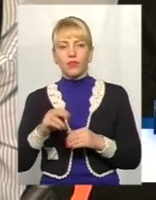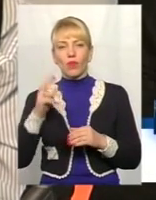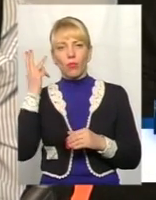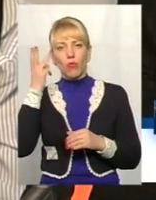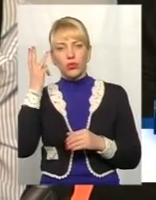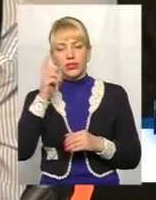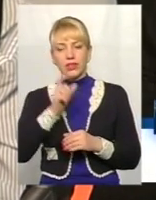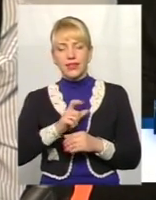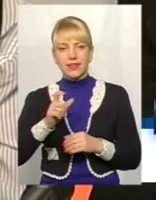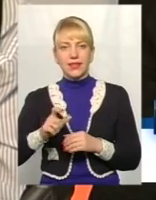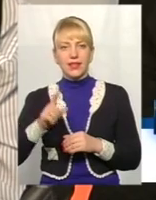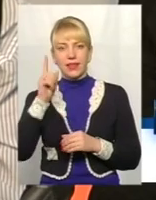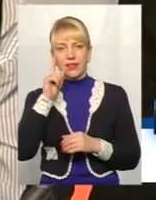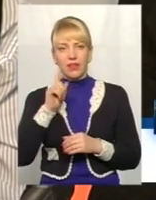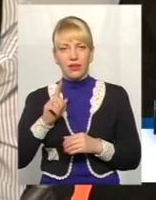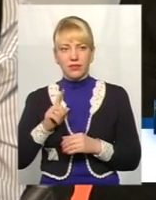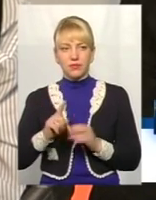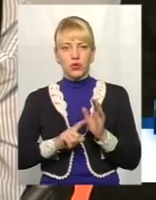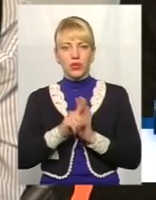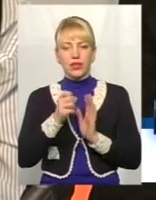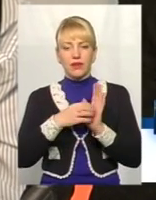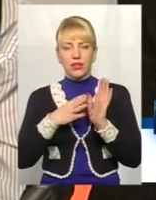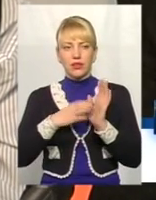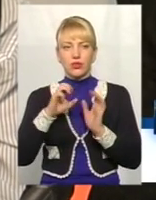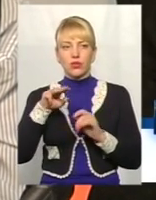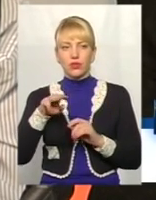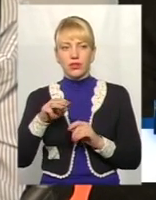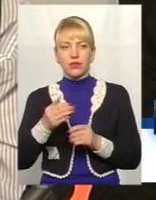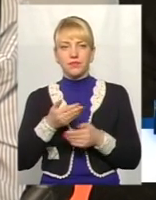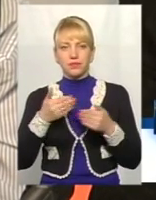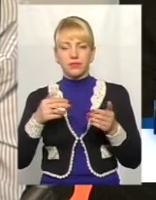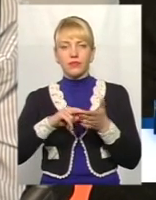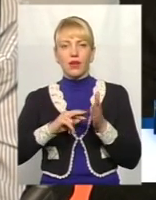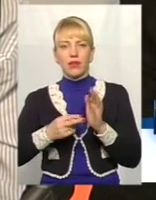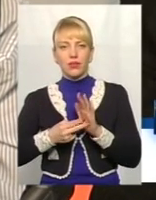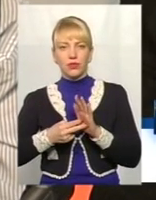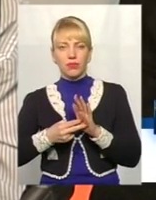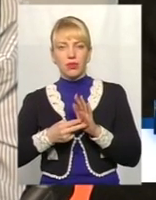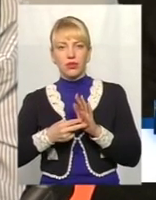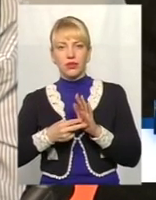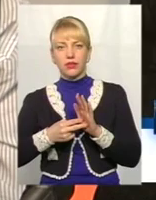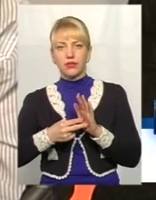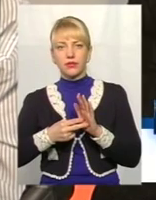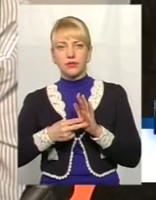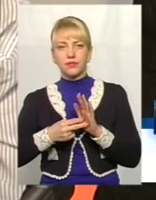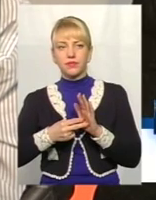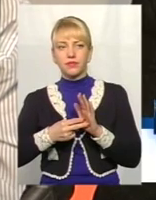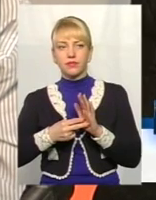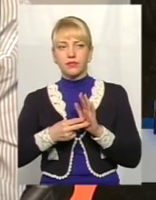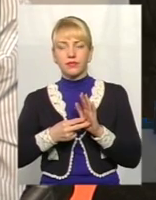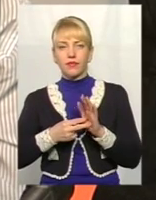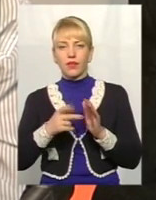подільських євреїв, розпочинаючи ще з 19 століття. Ми плануємо, я вже говорив, і з керівником